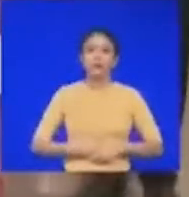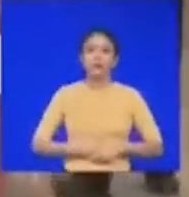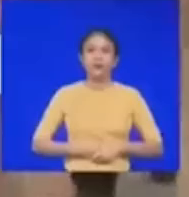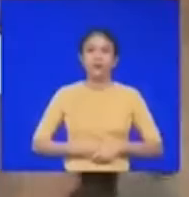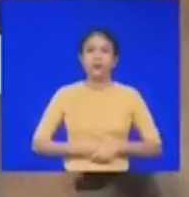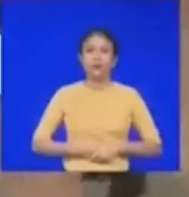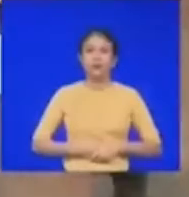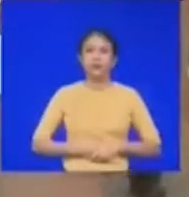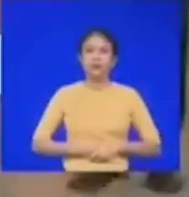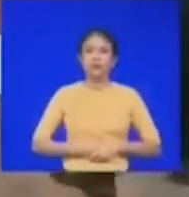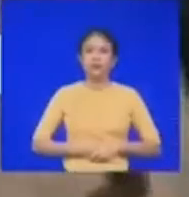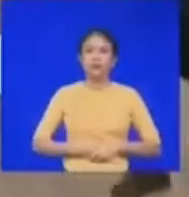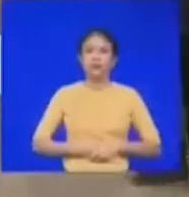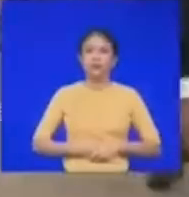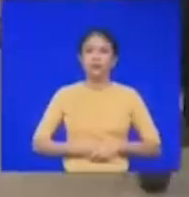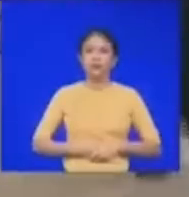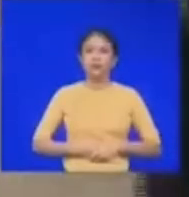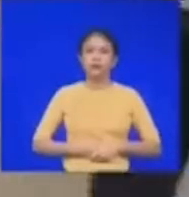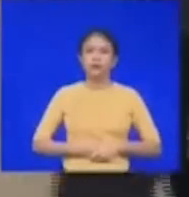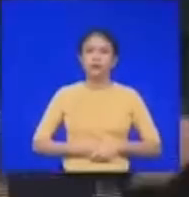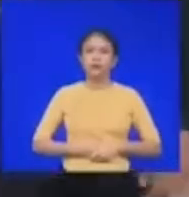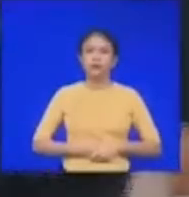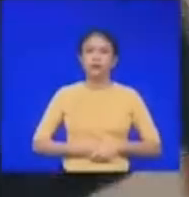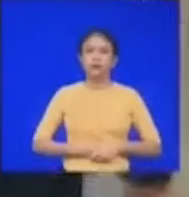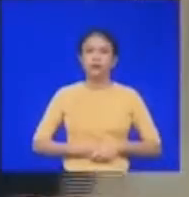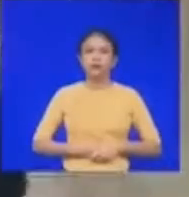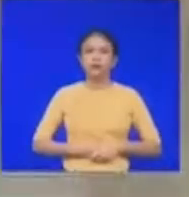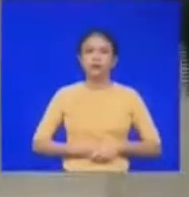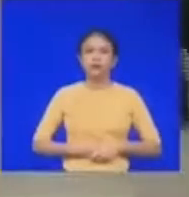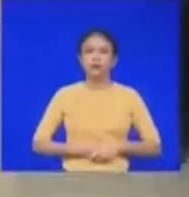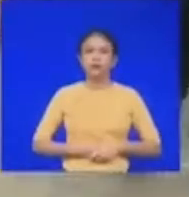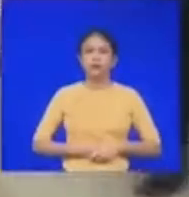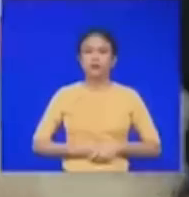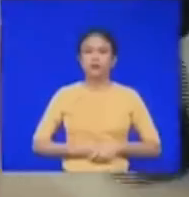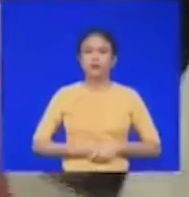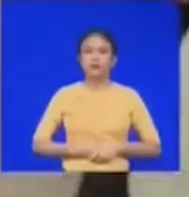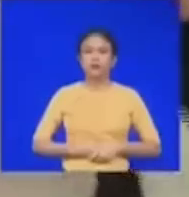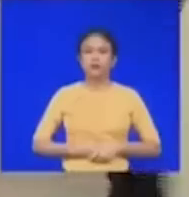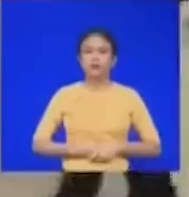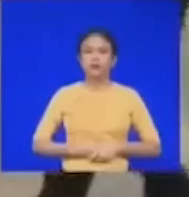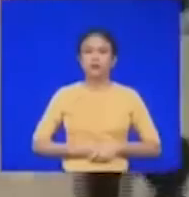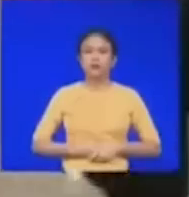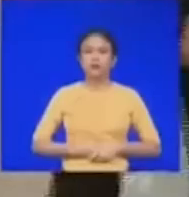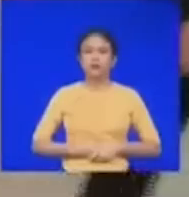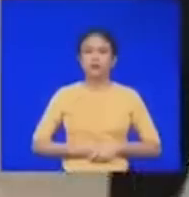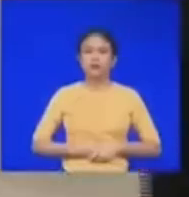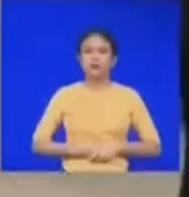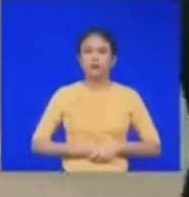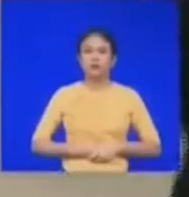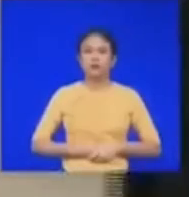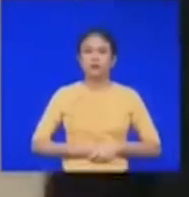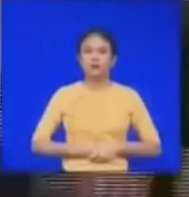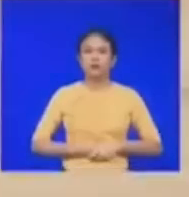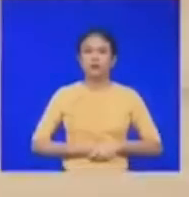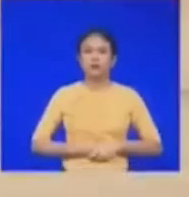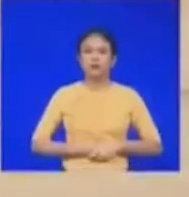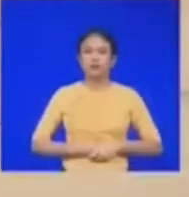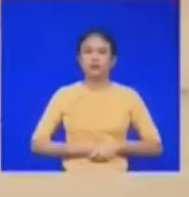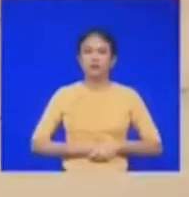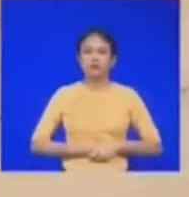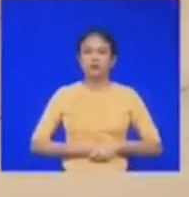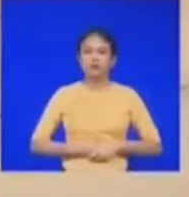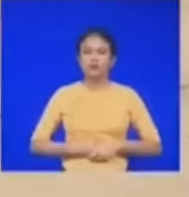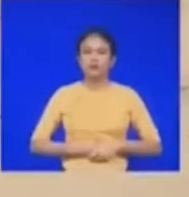อดีตเลขาธิการสหประชาชาติพรุ่งนี้เป็นสมาชิกของกลุ่มที่มีชื่อว่า The eldersที่เป็นการรวมตัวกันของผู้นำโลก